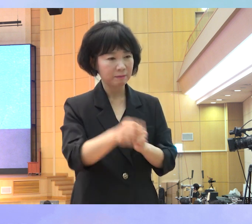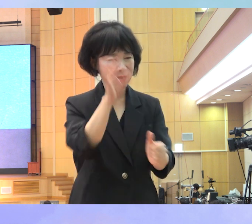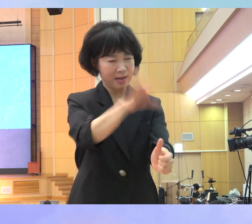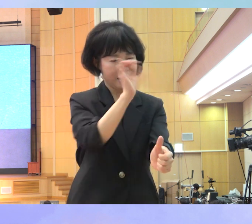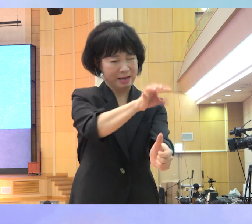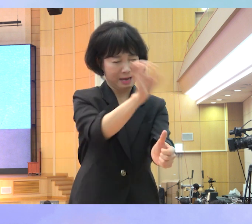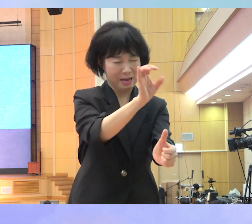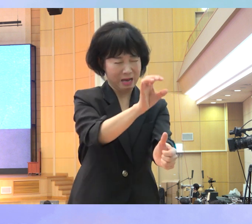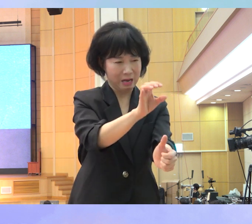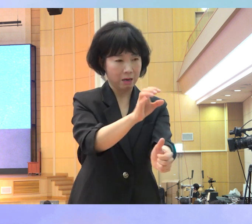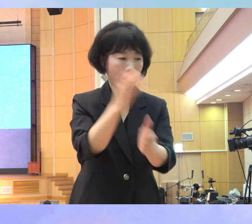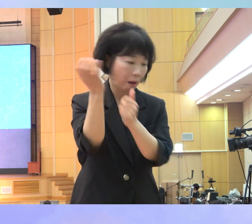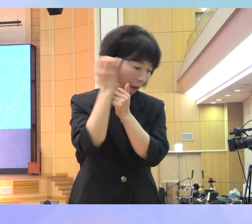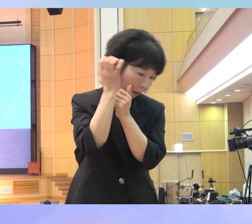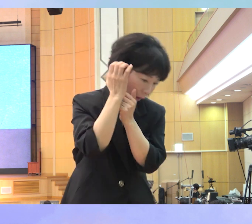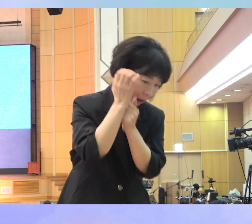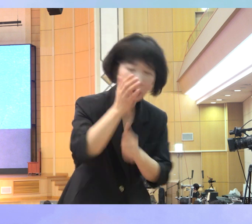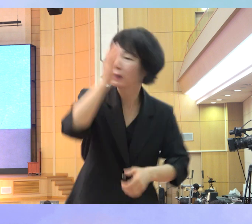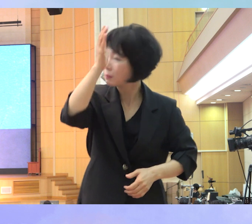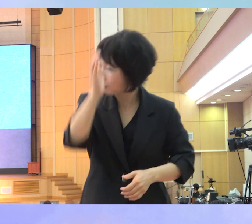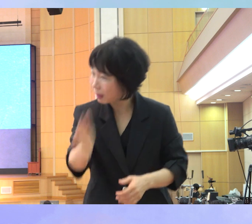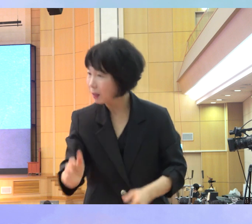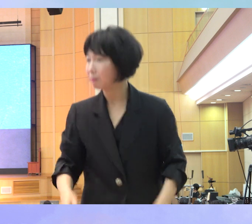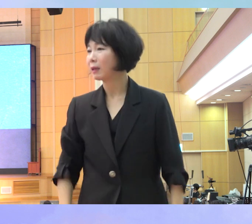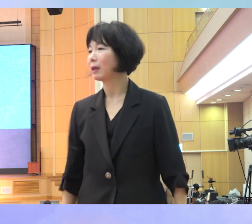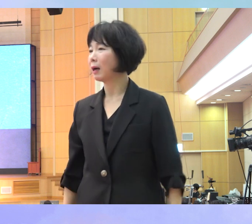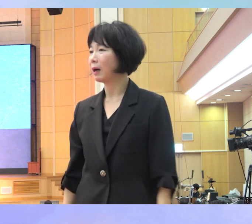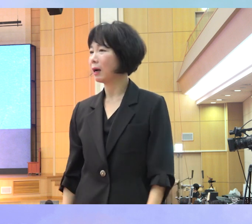자꾸 부정적인 말을 아이한테 심어주지 마십시오.